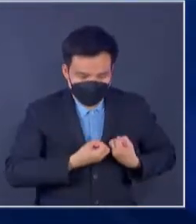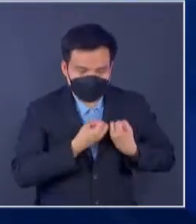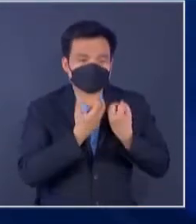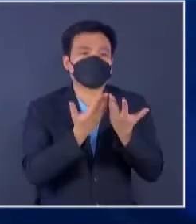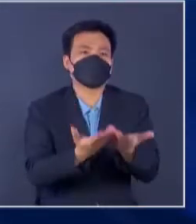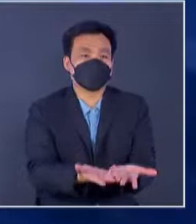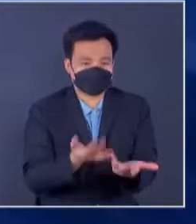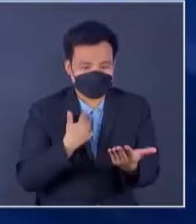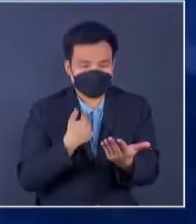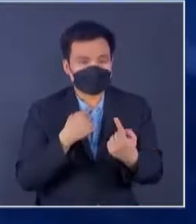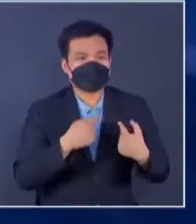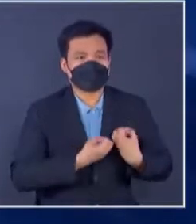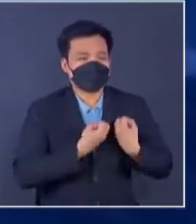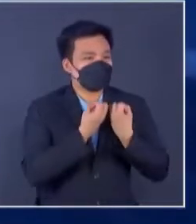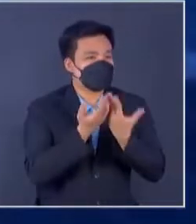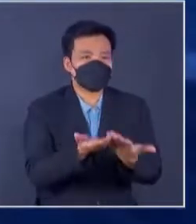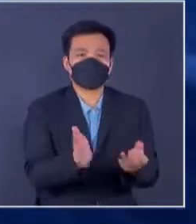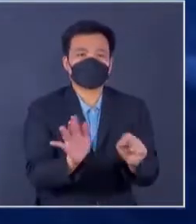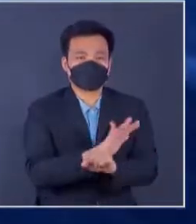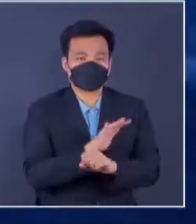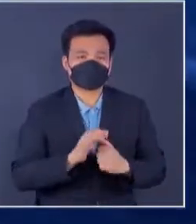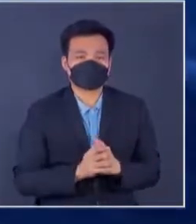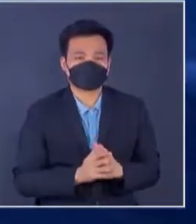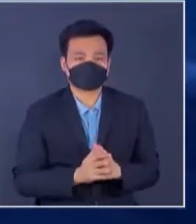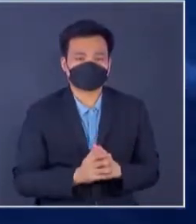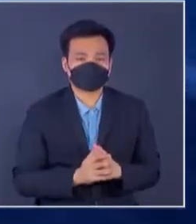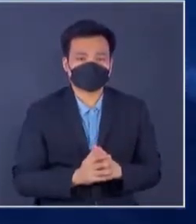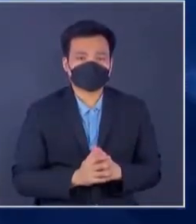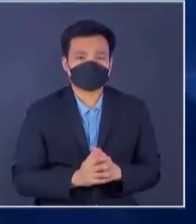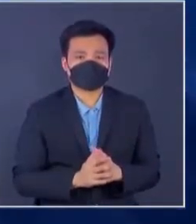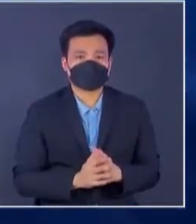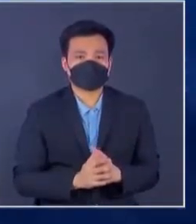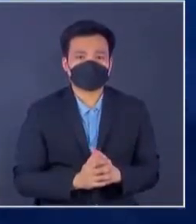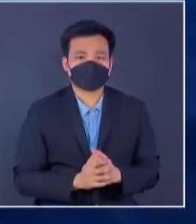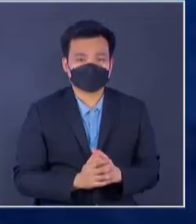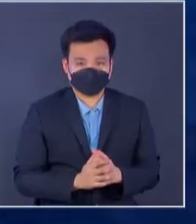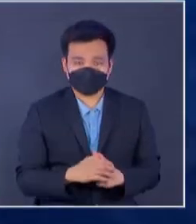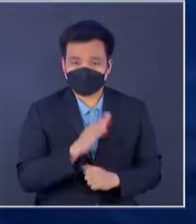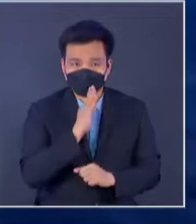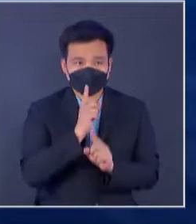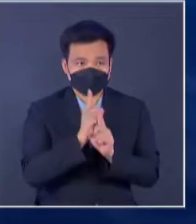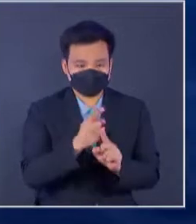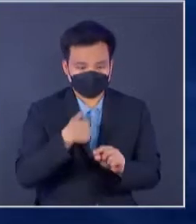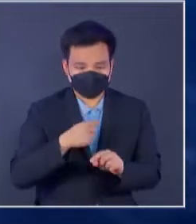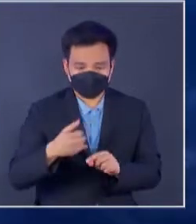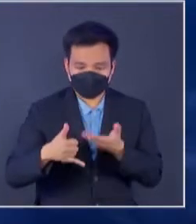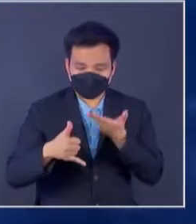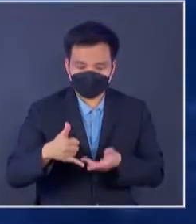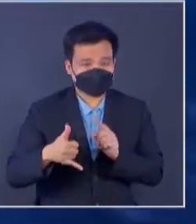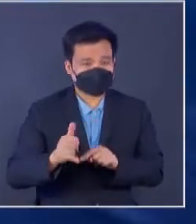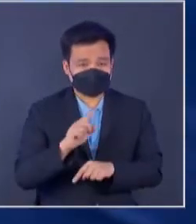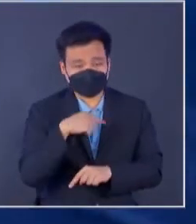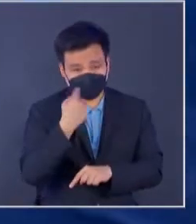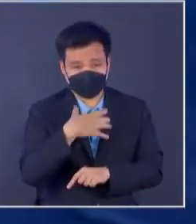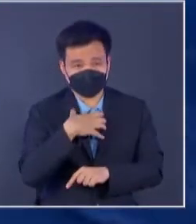าอยู่ในตัวเนี่ยเต็มเปี่ยมนะครับจริงๆแล้วเนี่ยถ้าเราดูกันในแง่ของคุณสมบัติคุณผู้ชมครับการที่จะเป็นอาส